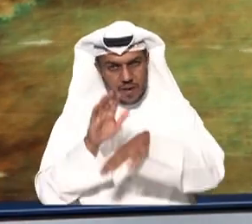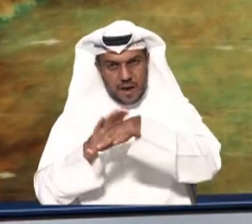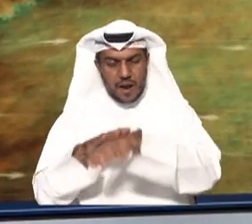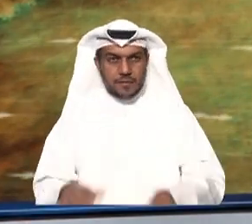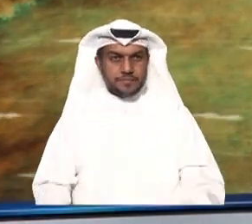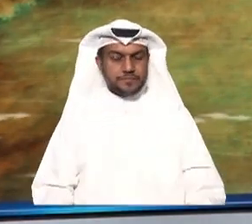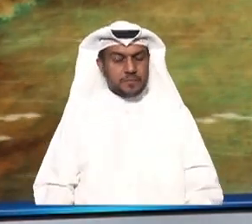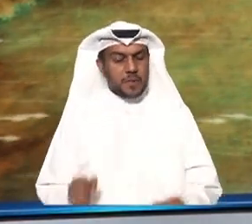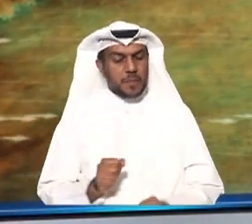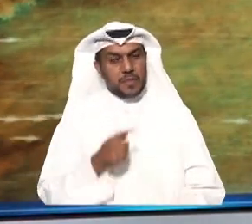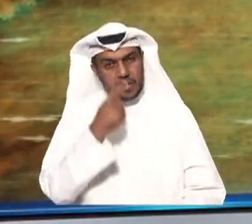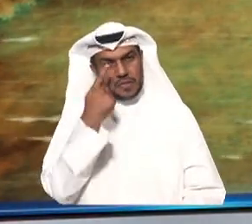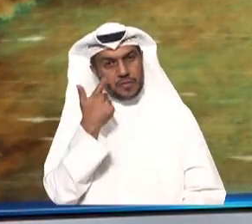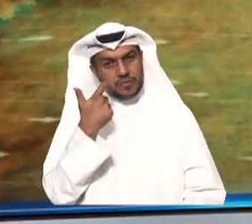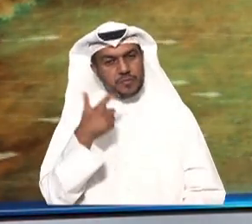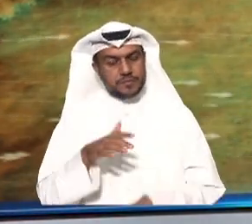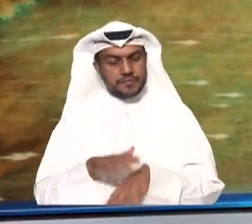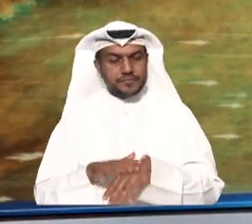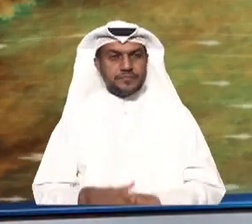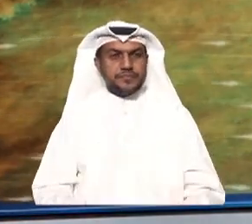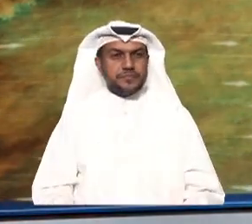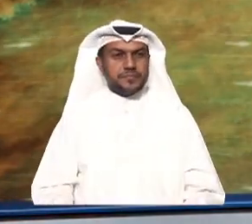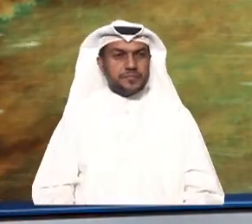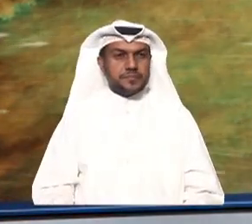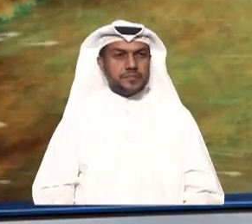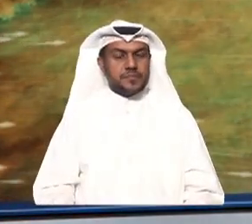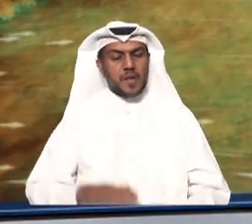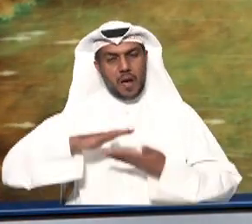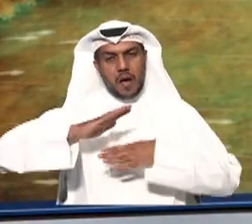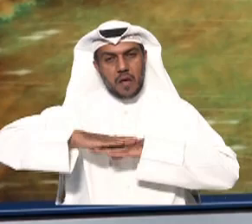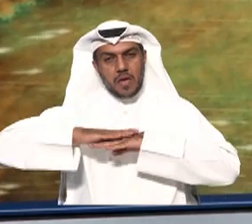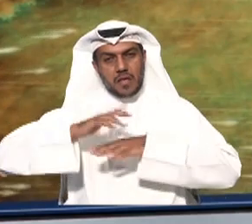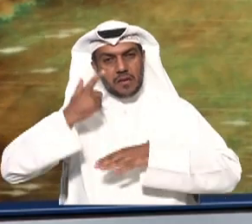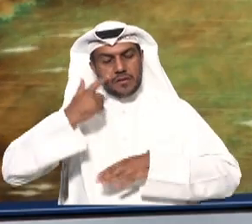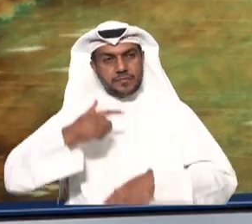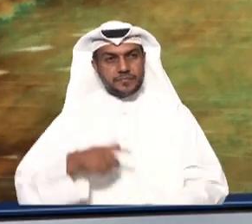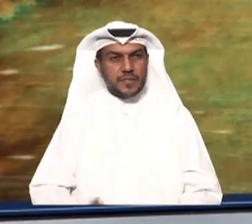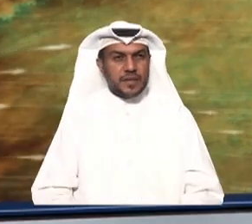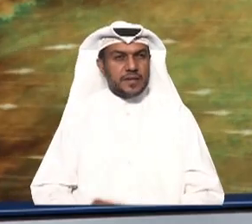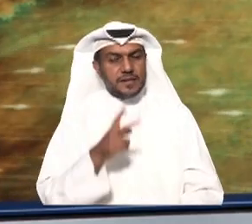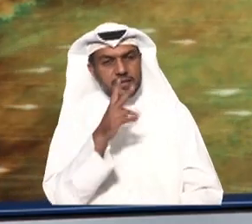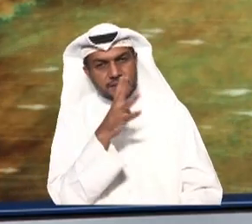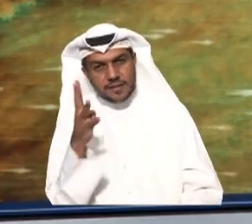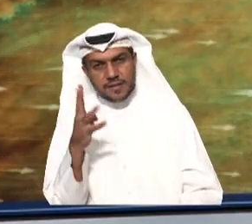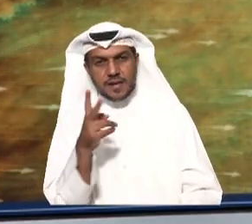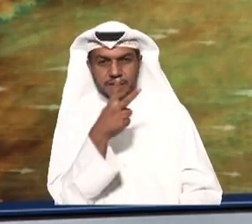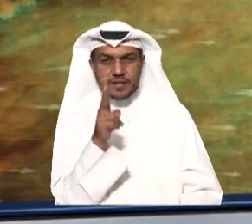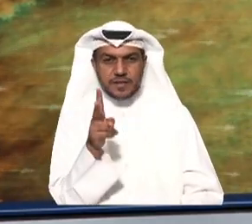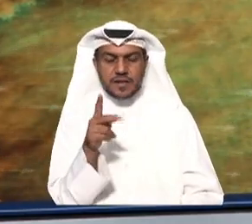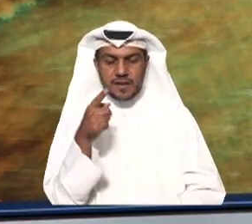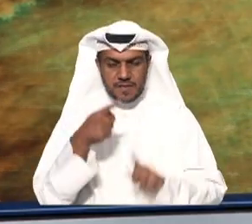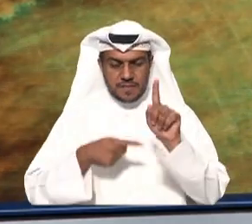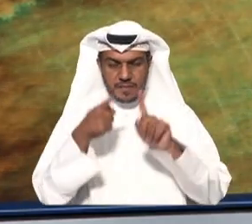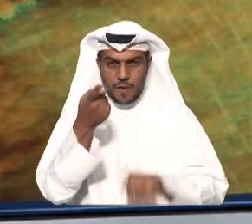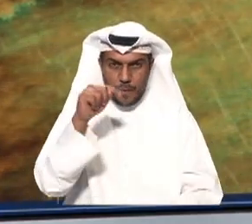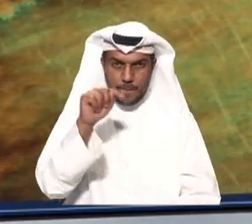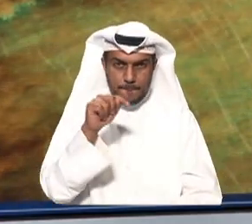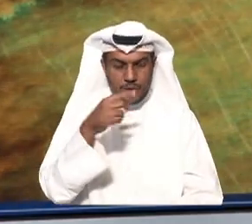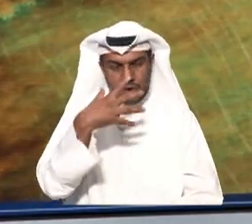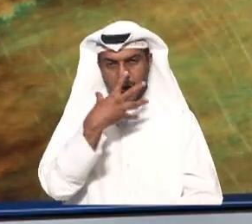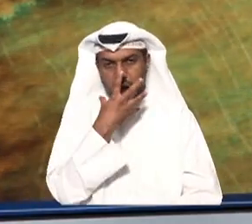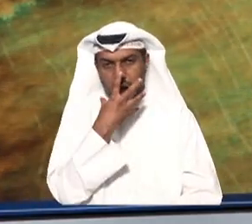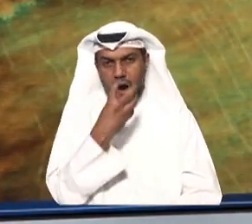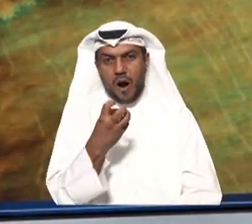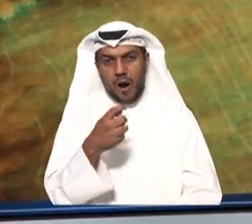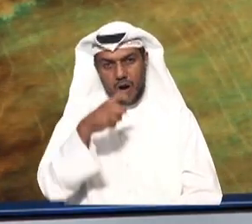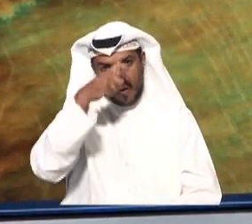عام درجات الحرارة على بقية المناطق البرية قد تصل ما بين 19 إلى 20 درجة مئوية. منتصف يوم الغد أجواء حارة إلى